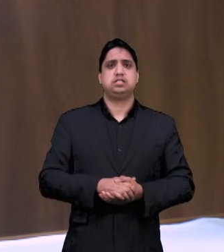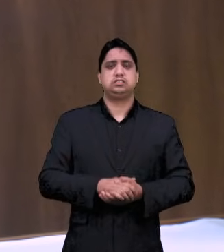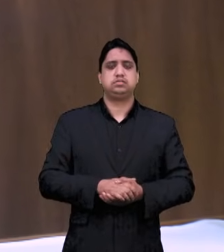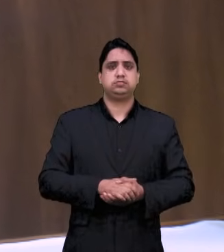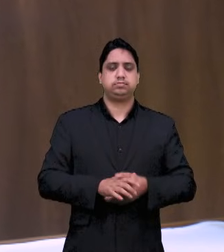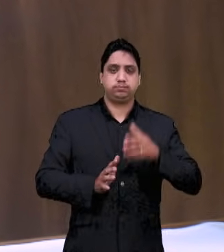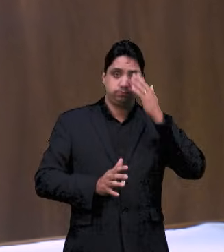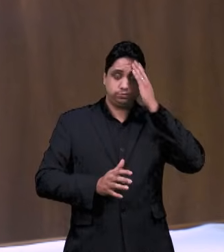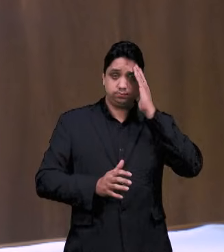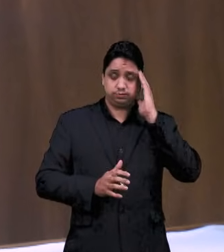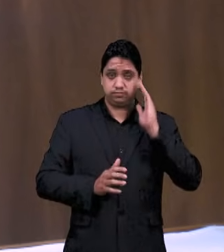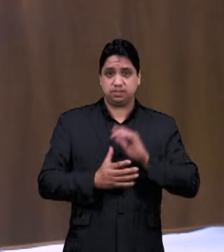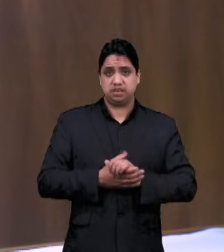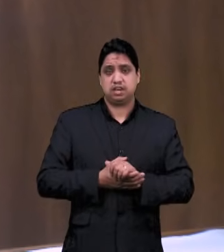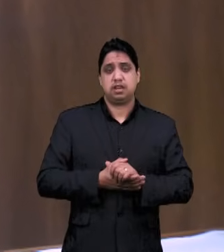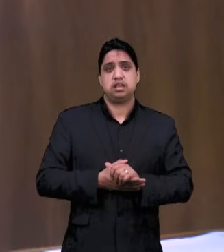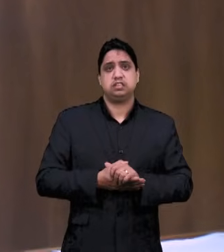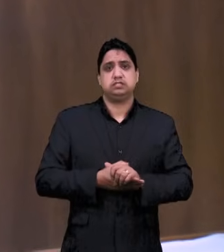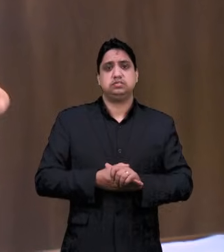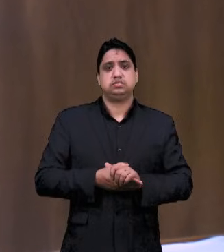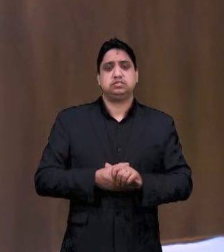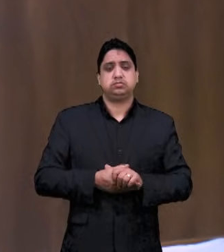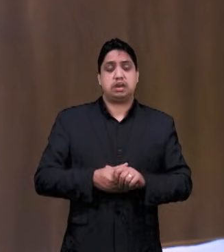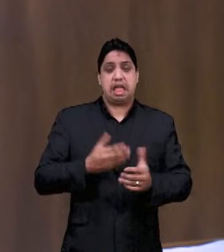de la professeure,